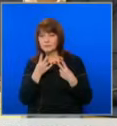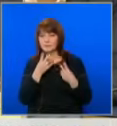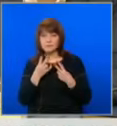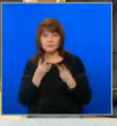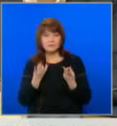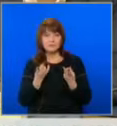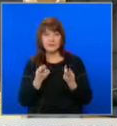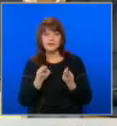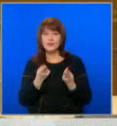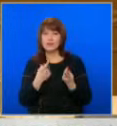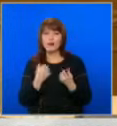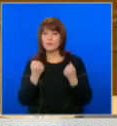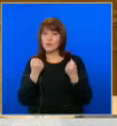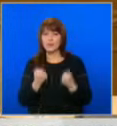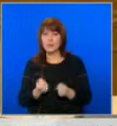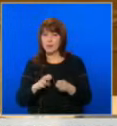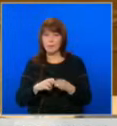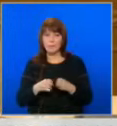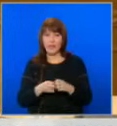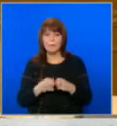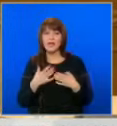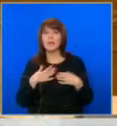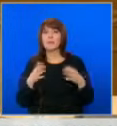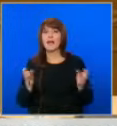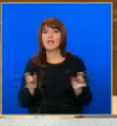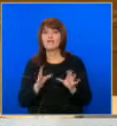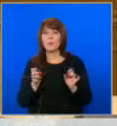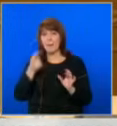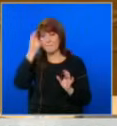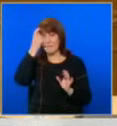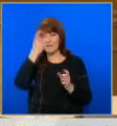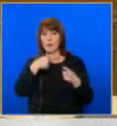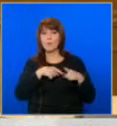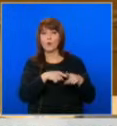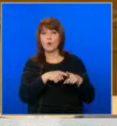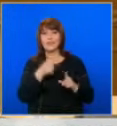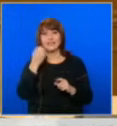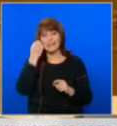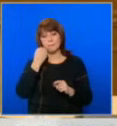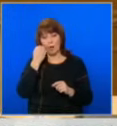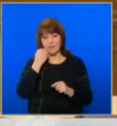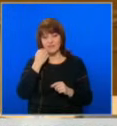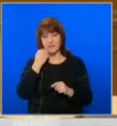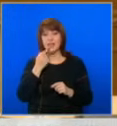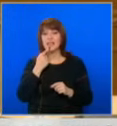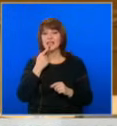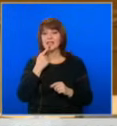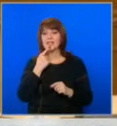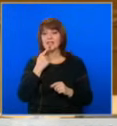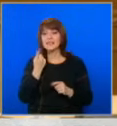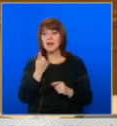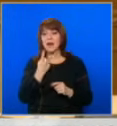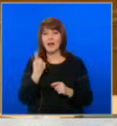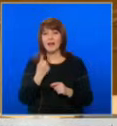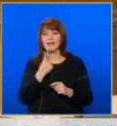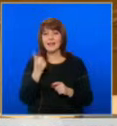са те поле имаме информация че много често мвр и прокуратурата са били използвани като инструмент за не само